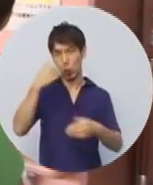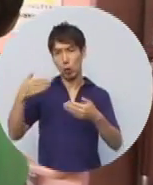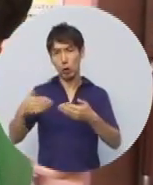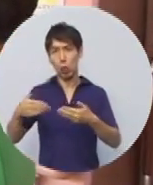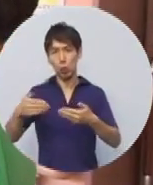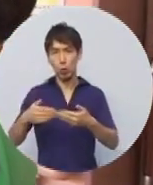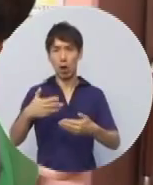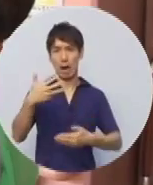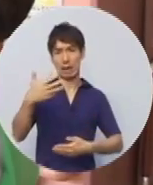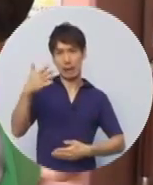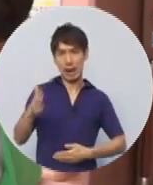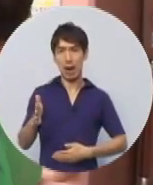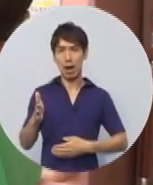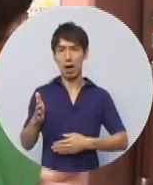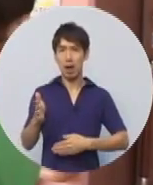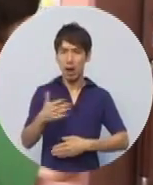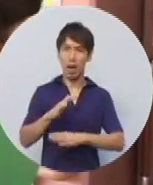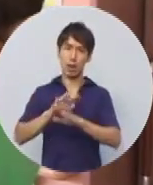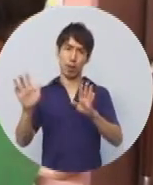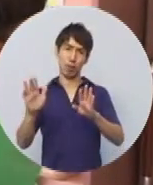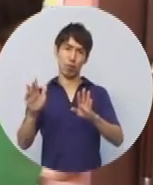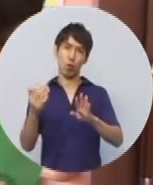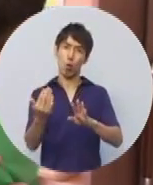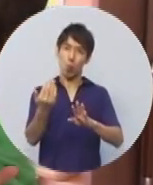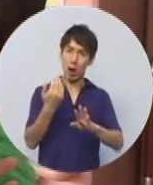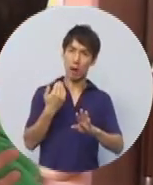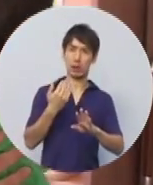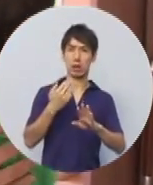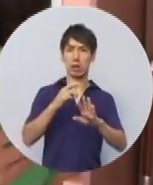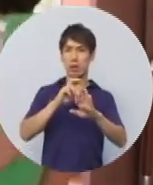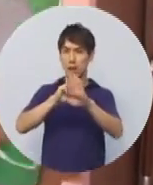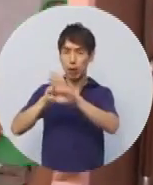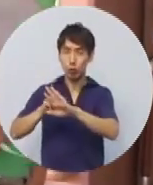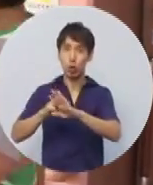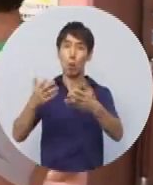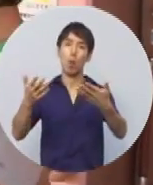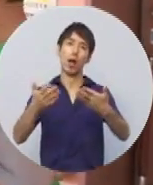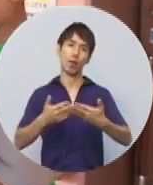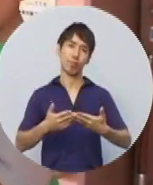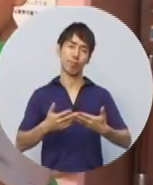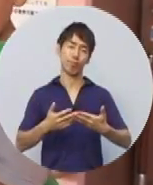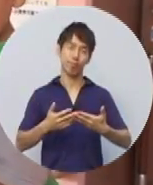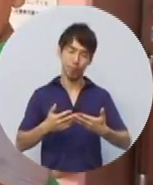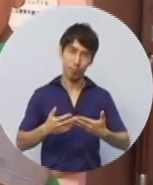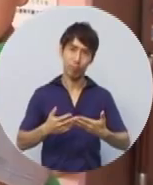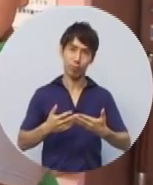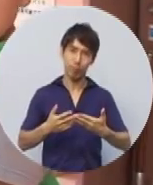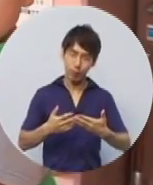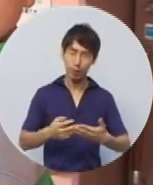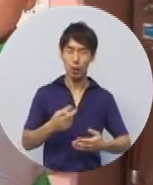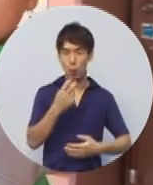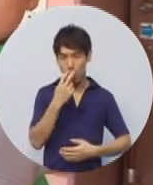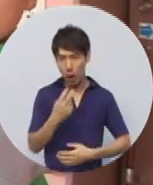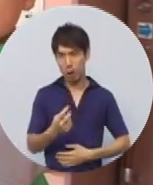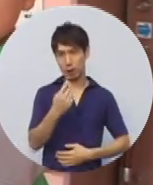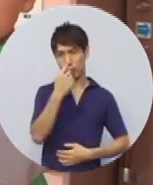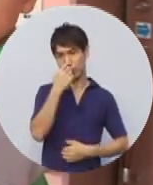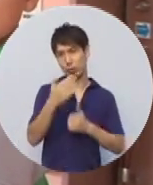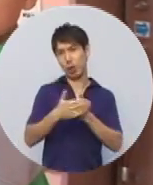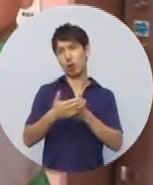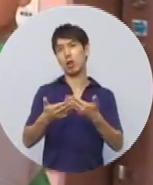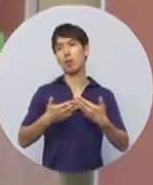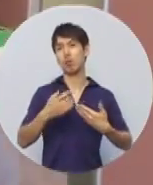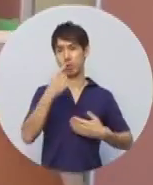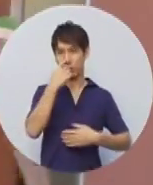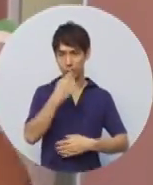時半からということで、早い時間帯から診察してもらえると本当に仕事前にちょっと受診をしてっていうのが可能なので本当に助かって